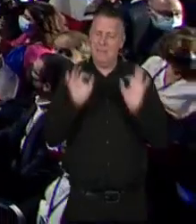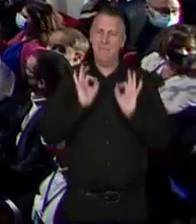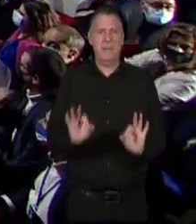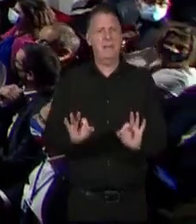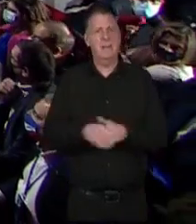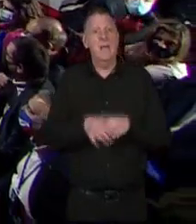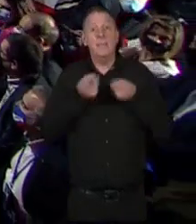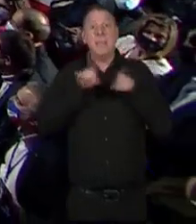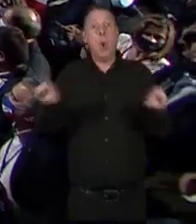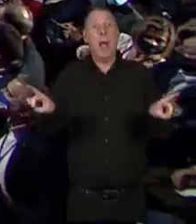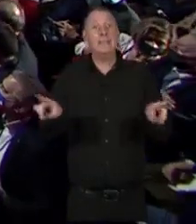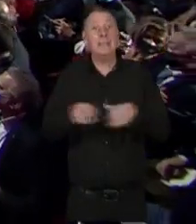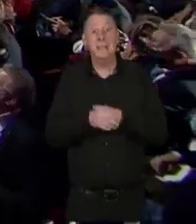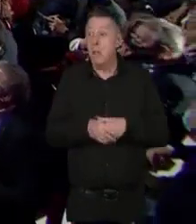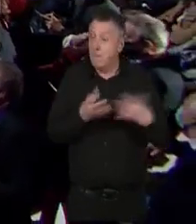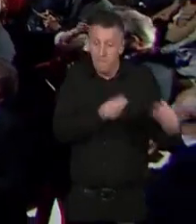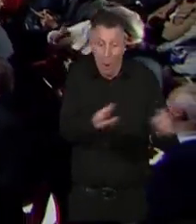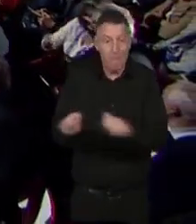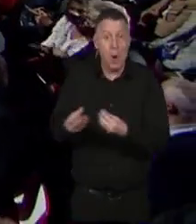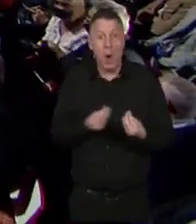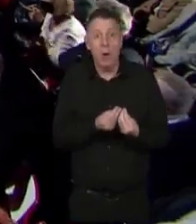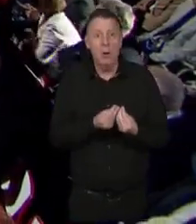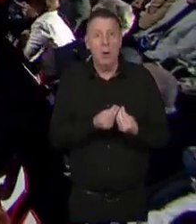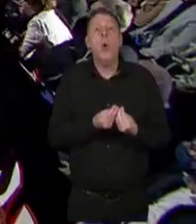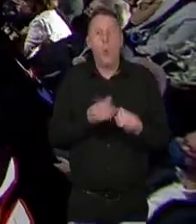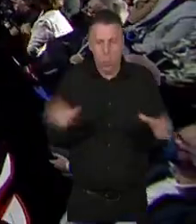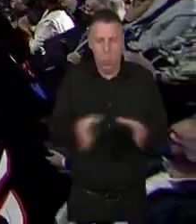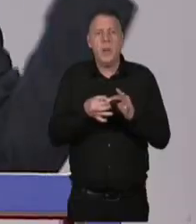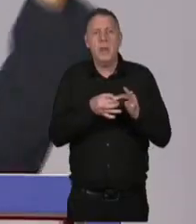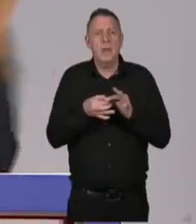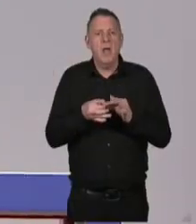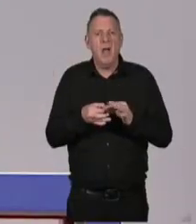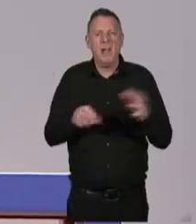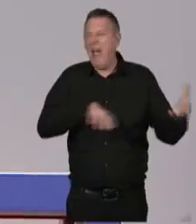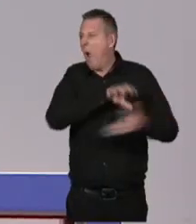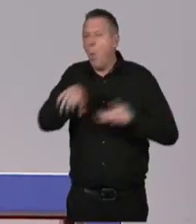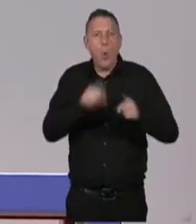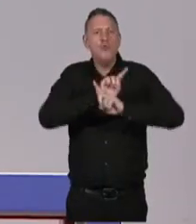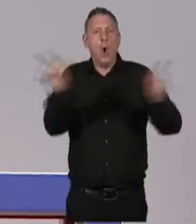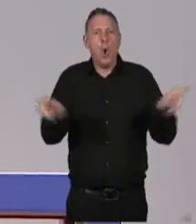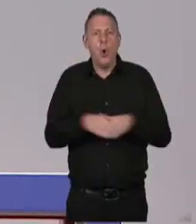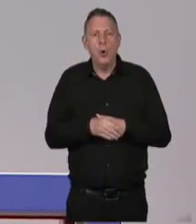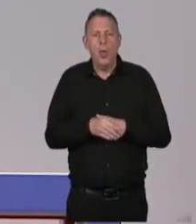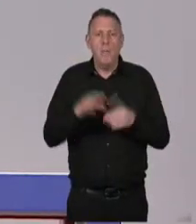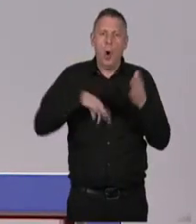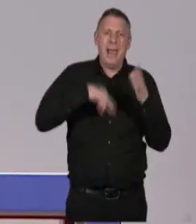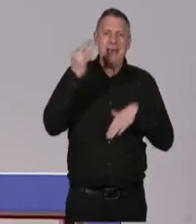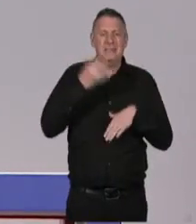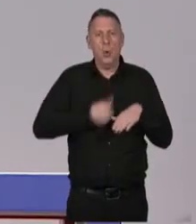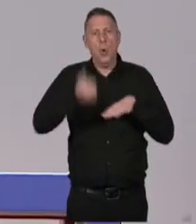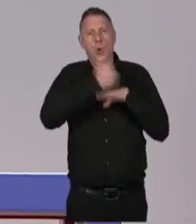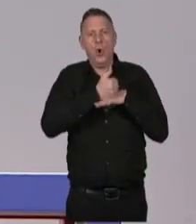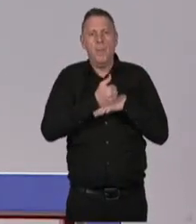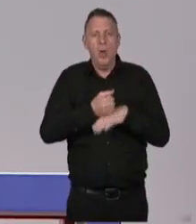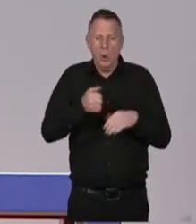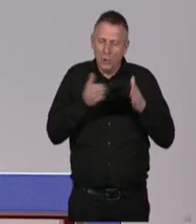la démocratie, oui, le peuple plutôt que le chaos. Dès mon élection, je réhabiliterai le référendum.